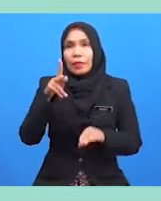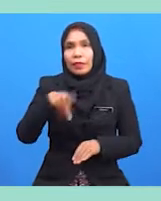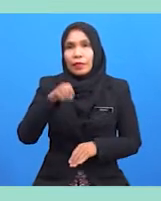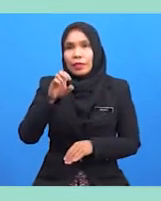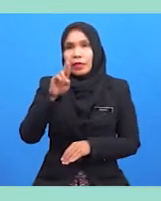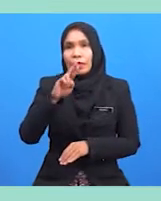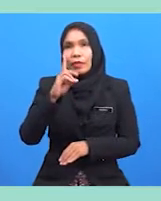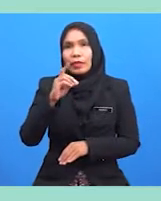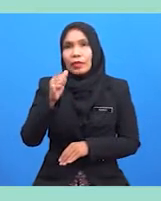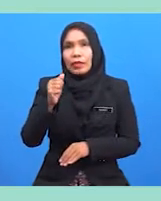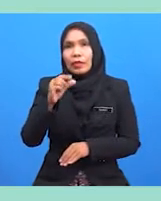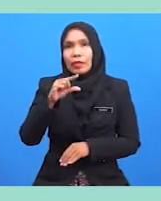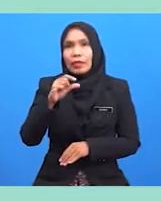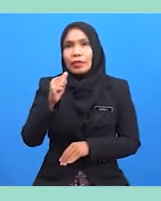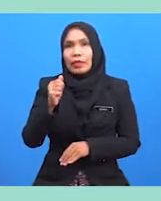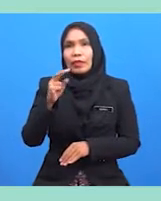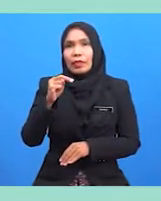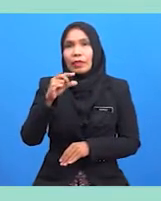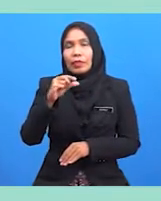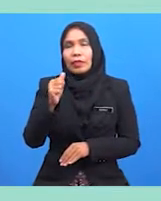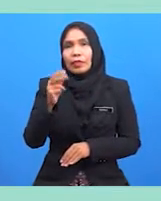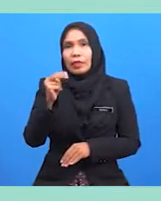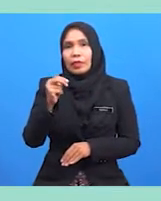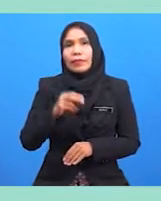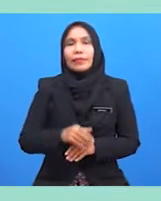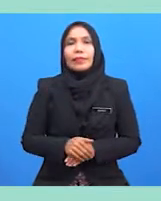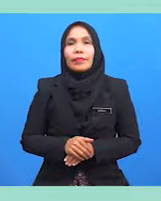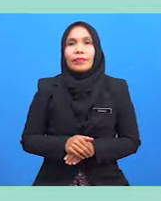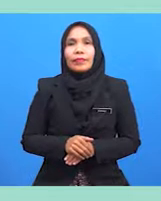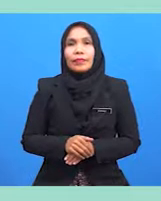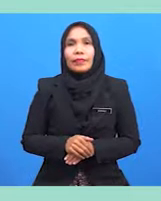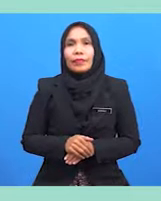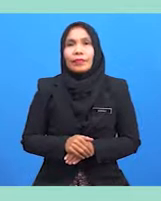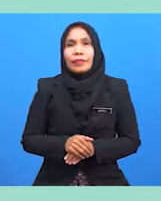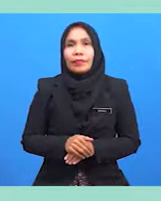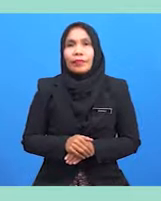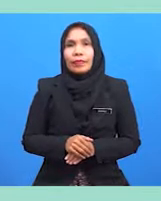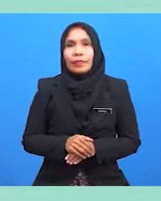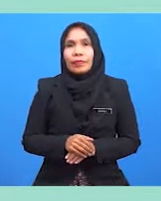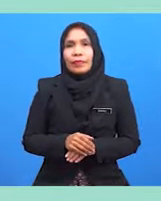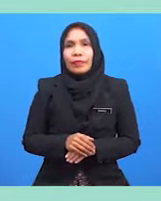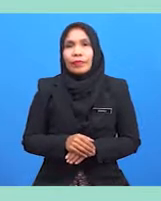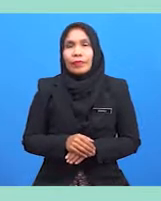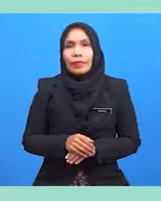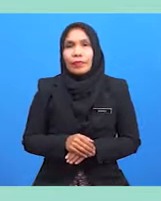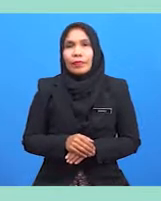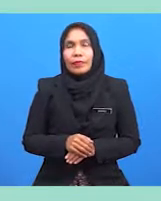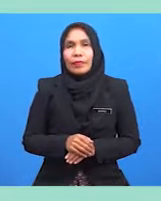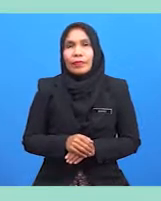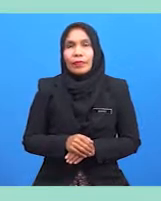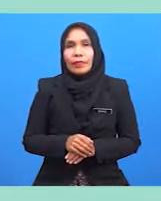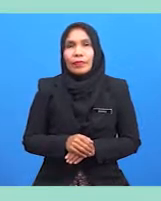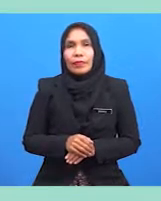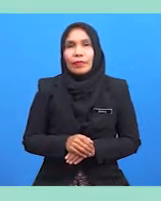mengalami masalah kekurangan tunai boleh mendapatkan pinjaman daripada bank pusat.